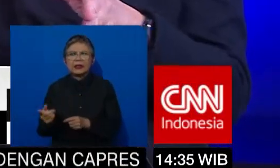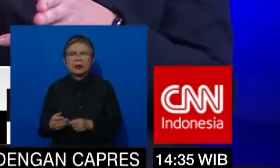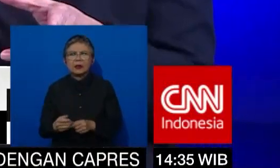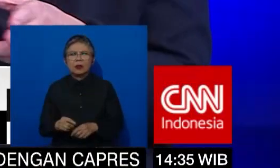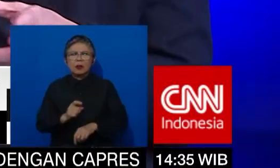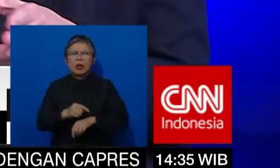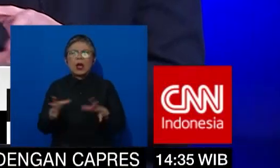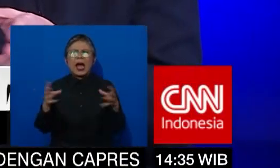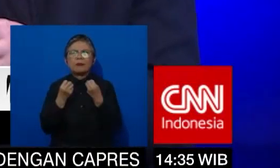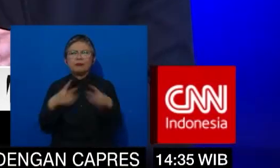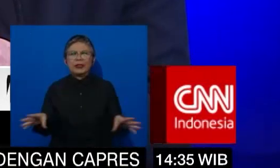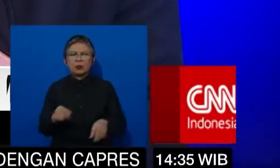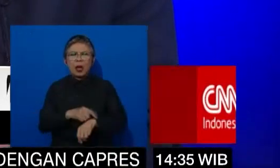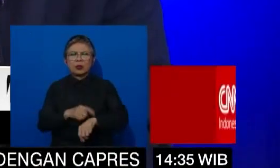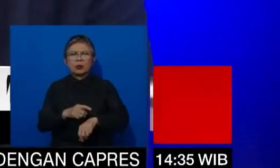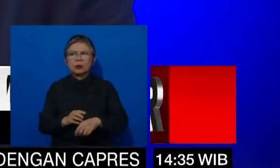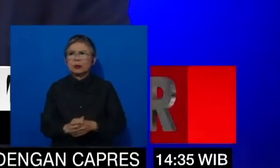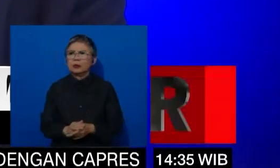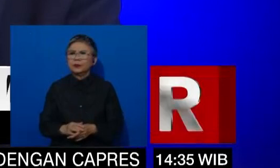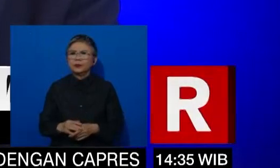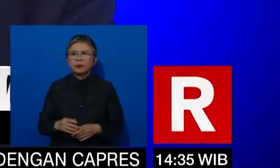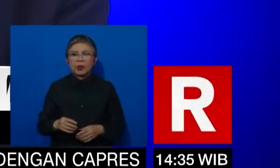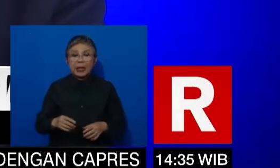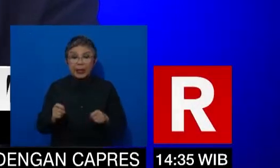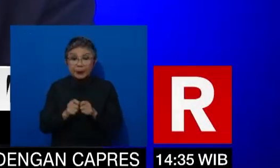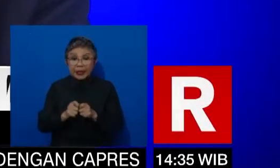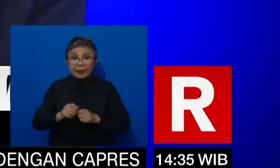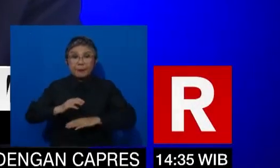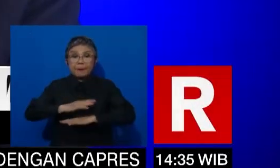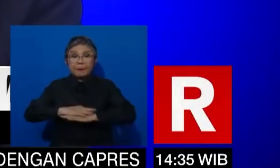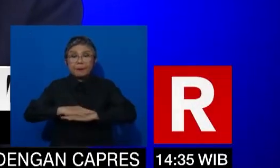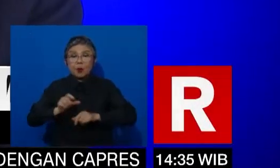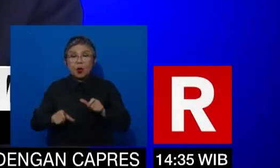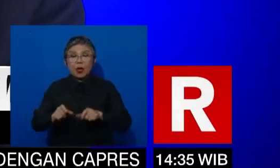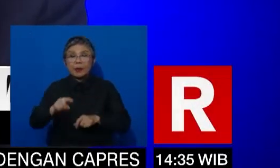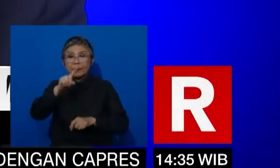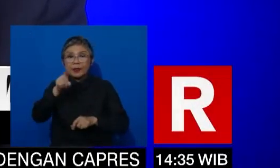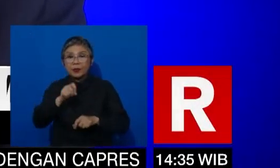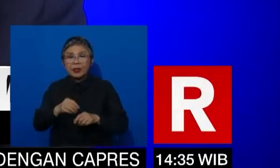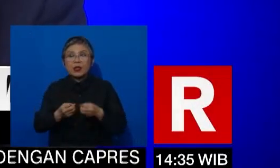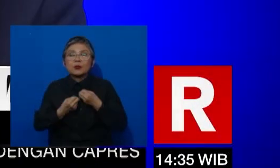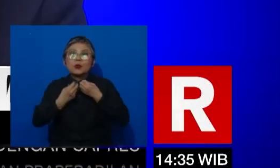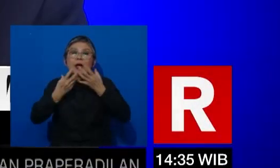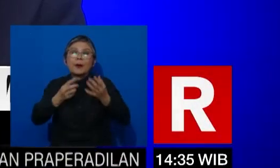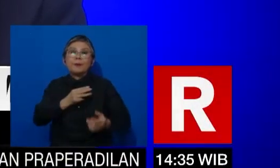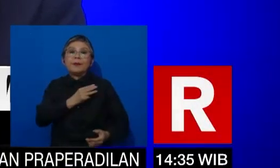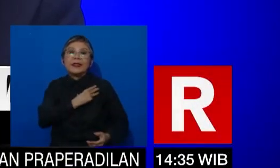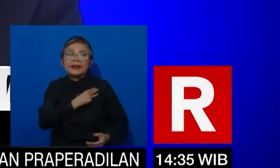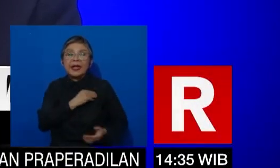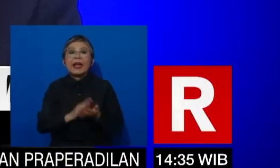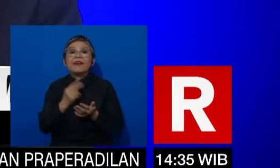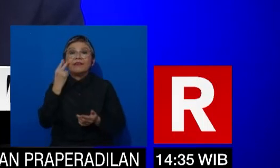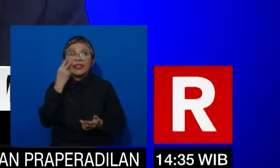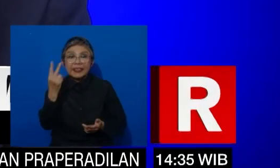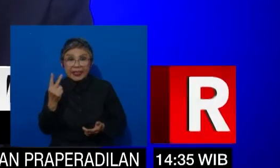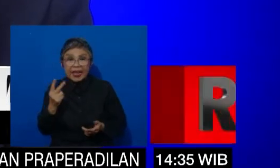panelis terdiri para dokter dan guru besar gitu ya, kan esensinya masing-masing untuk mengungkapkan visi dan misi gitu. Tapi karena kemudian muncul